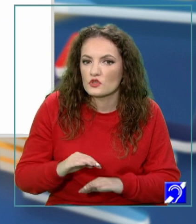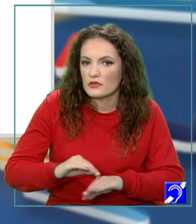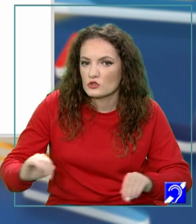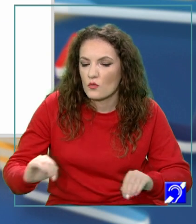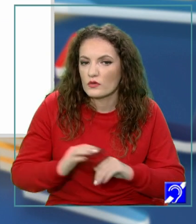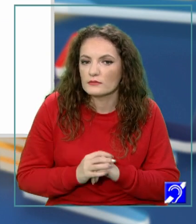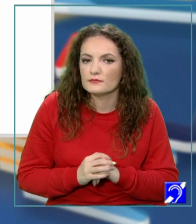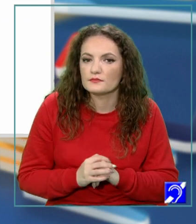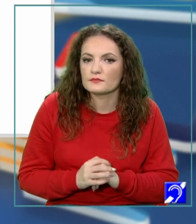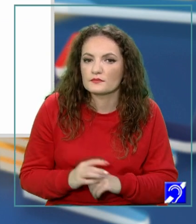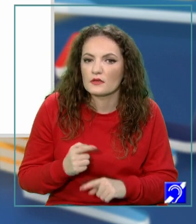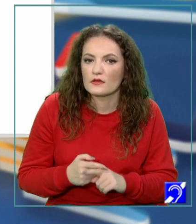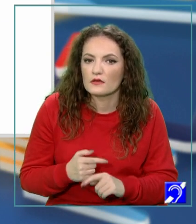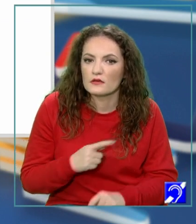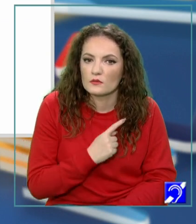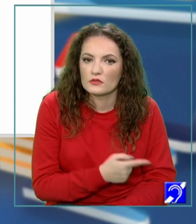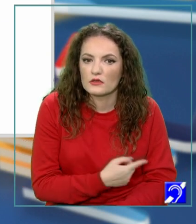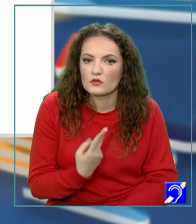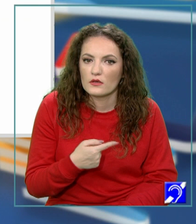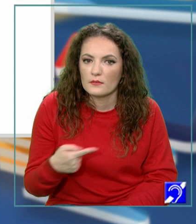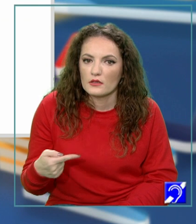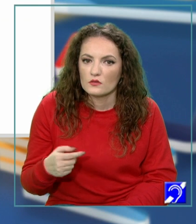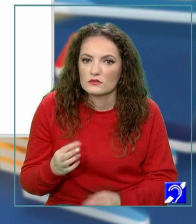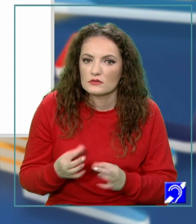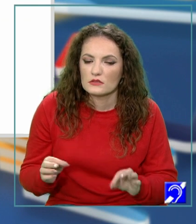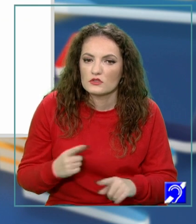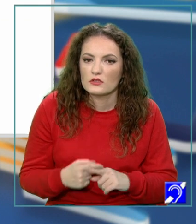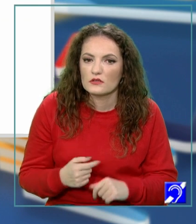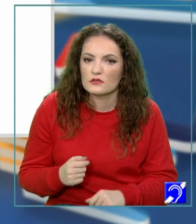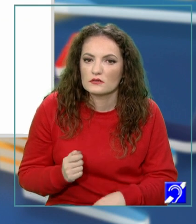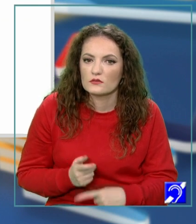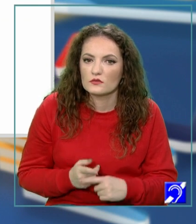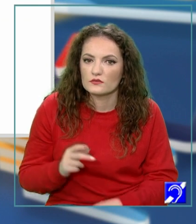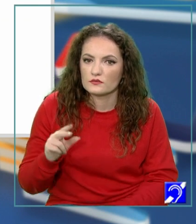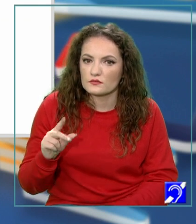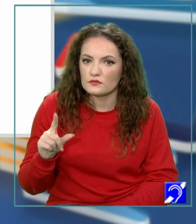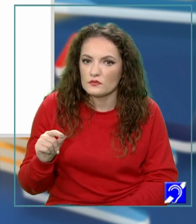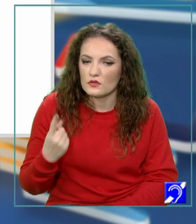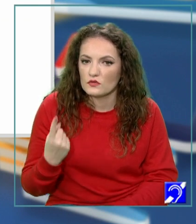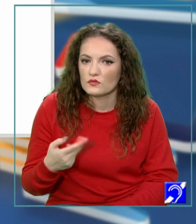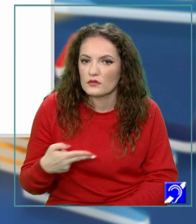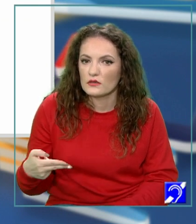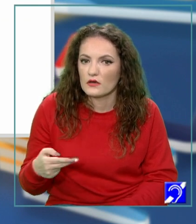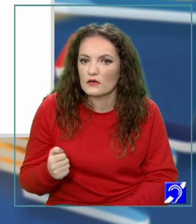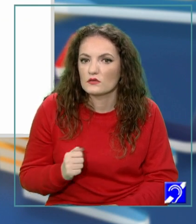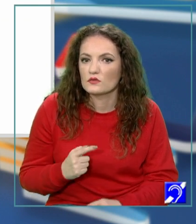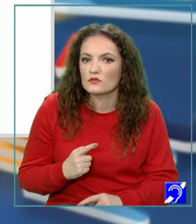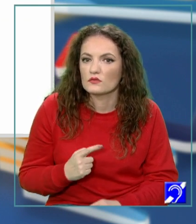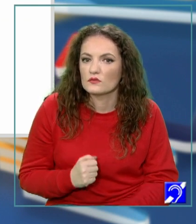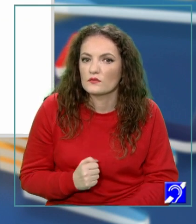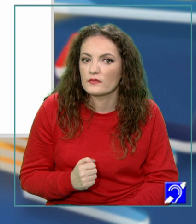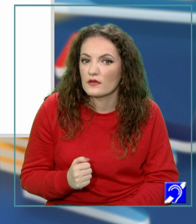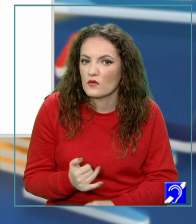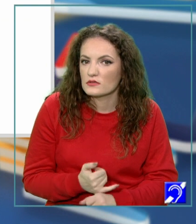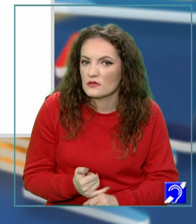scrie x pătrat minus 10x plus 21 egal cu. Observ că aici pot să folosesc un artificiu de calcul pe care până acum nu